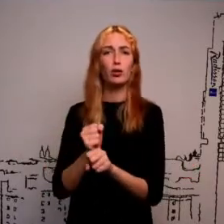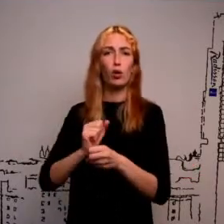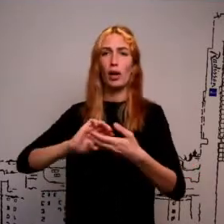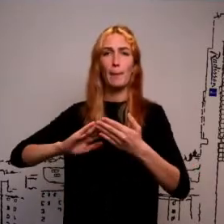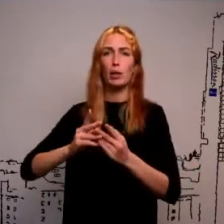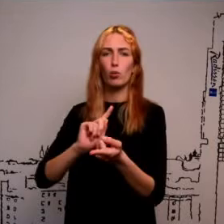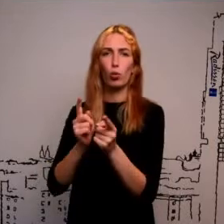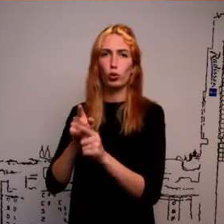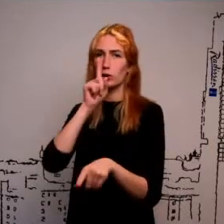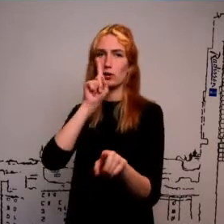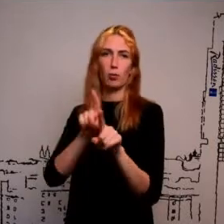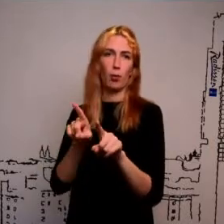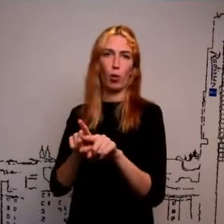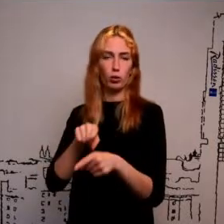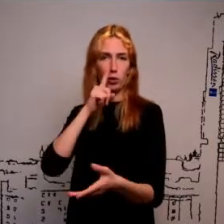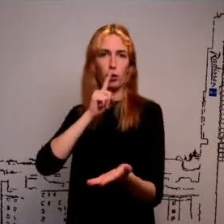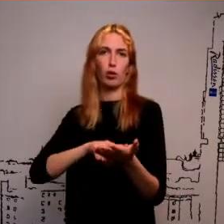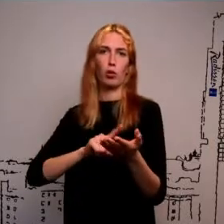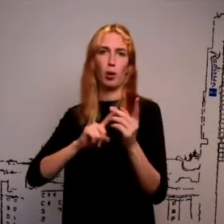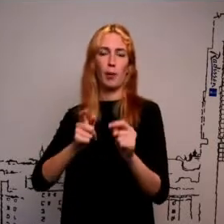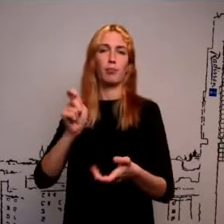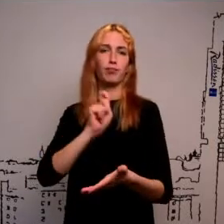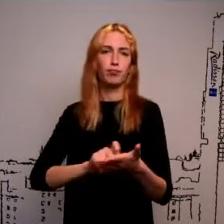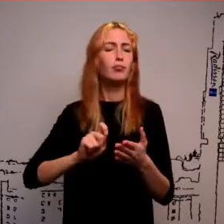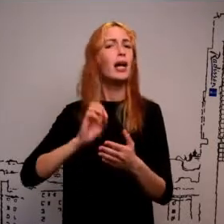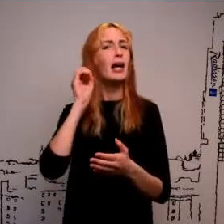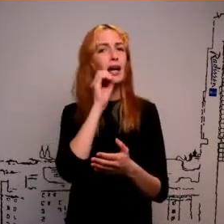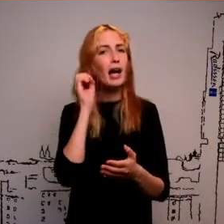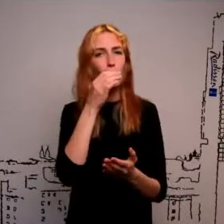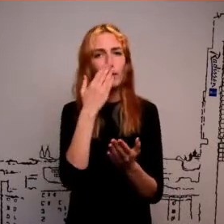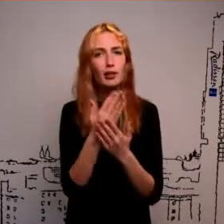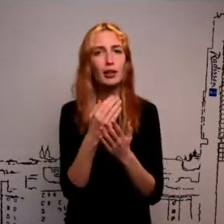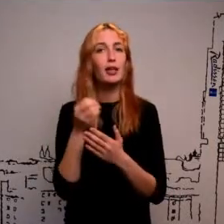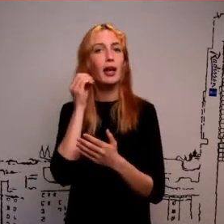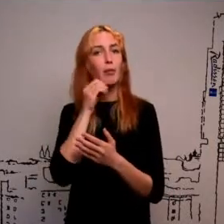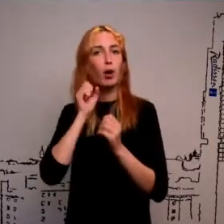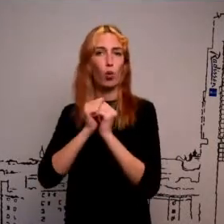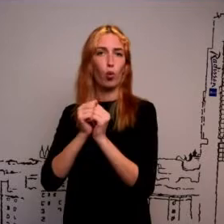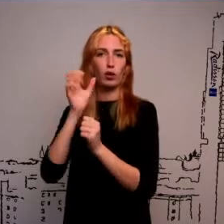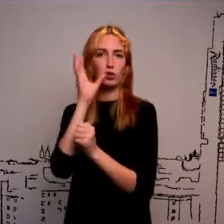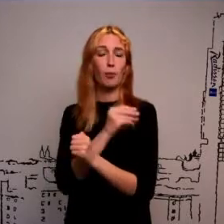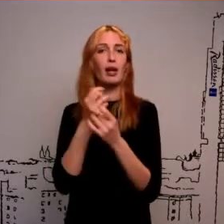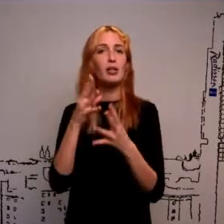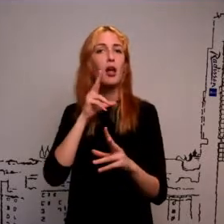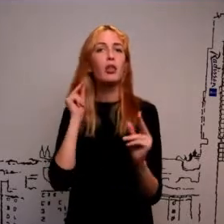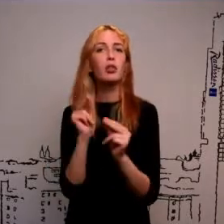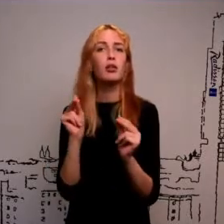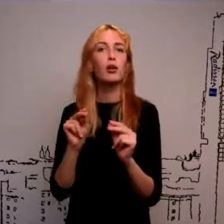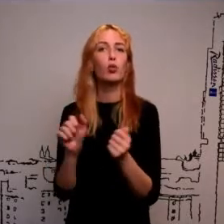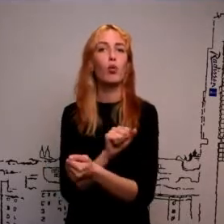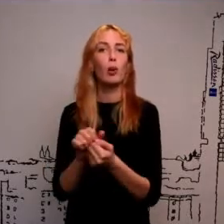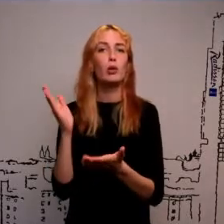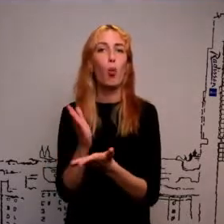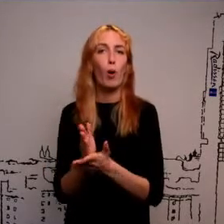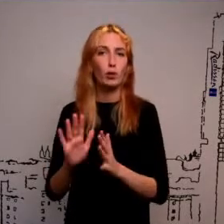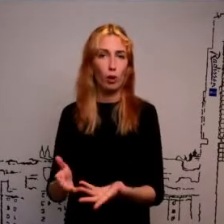täpselt samamoodi peaks nõudma kirjalikult. Kas meili teel, et meil oleks alles, et oleks mingi tõend endal tagataskus olemas? Jaa,